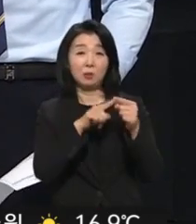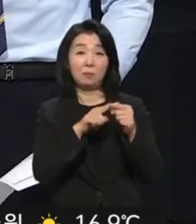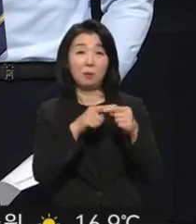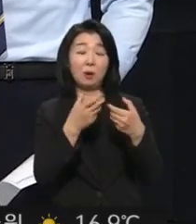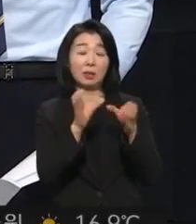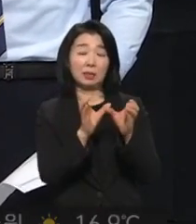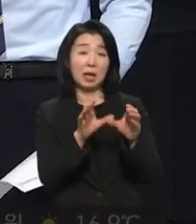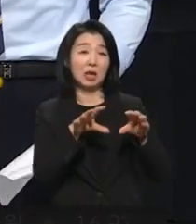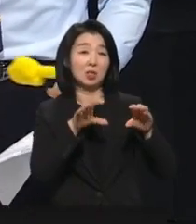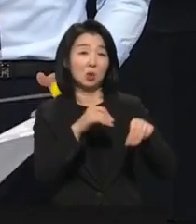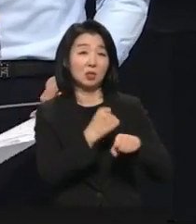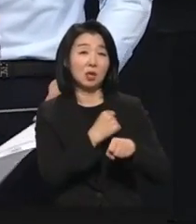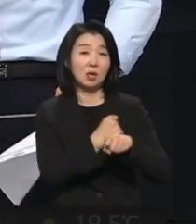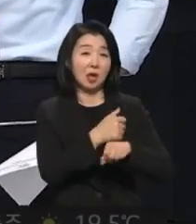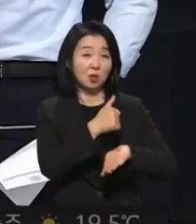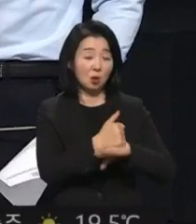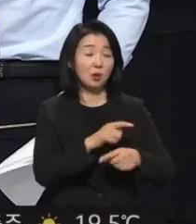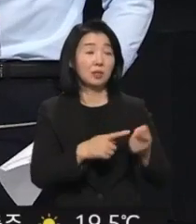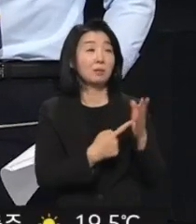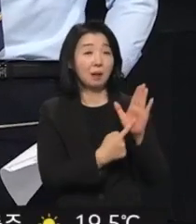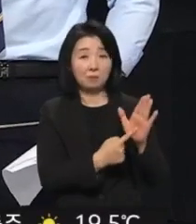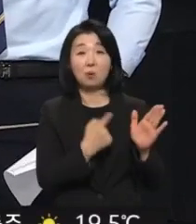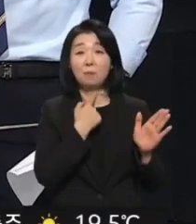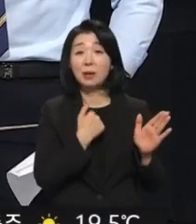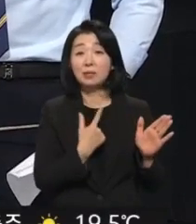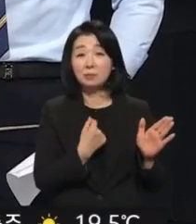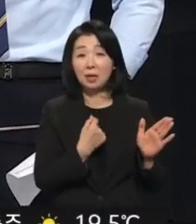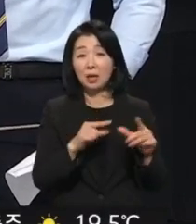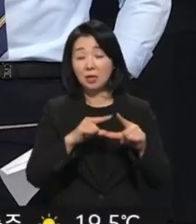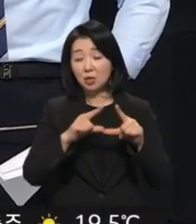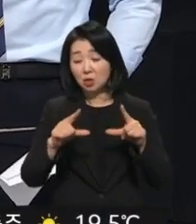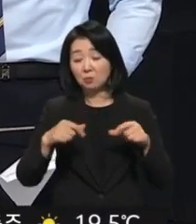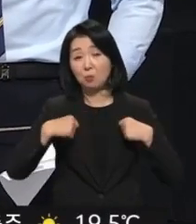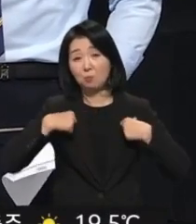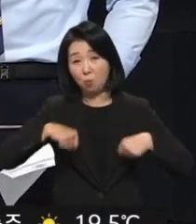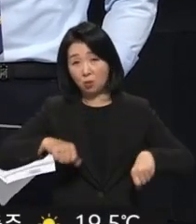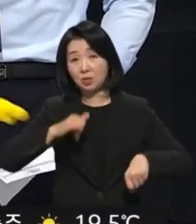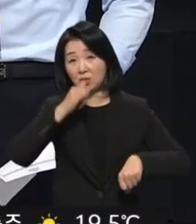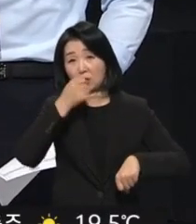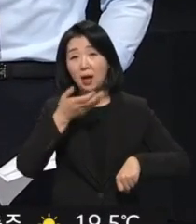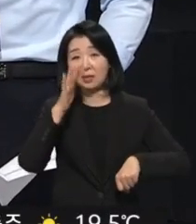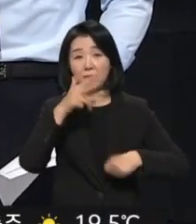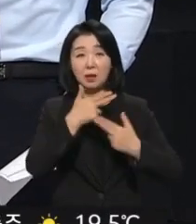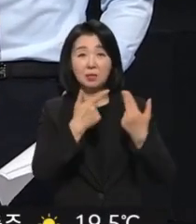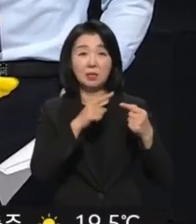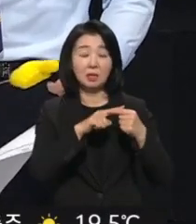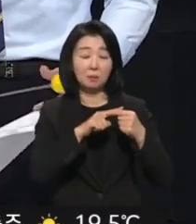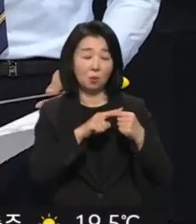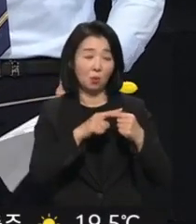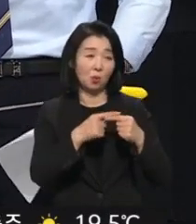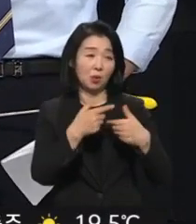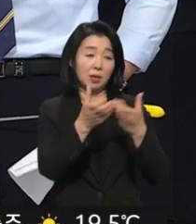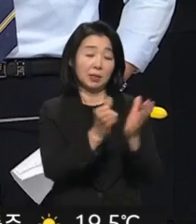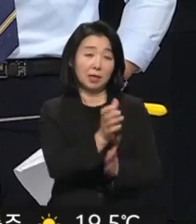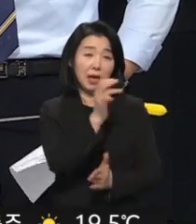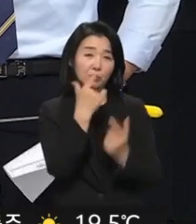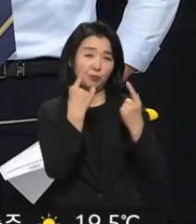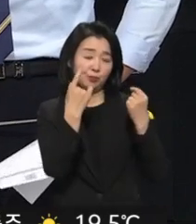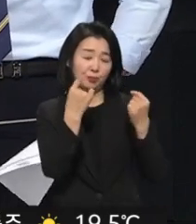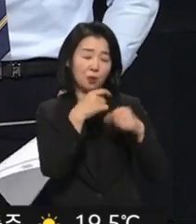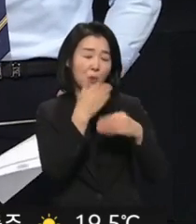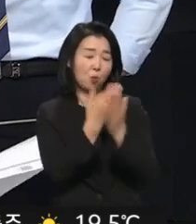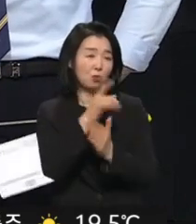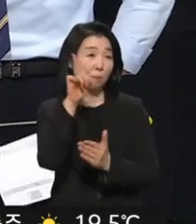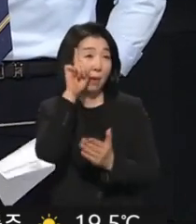이 당무위원회 결과를 발표했는데요. 일부 기권표가 있었지만 이 대표의 당직 유지가 만장일치로